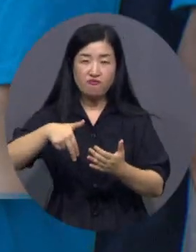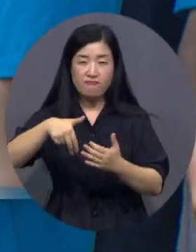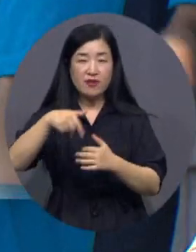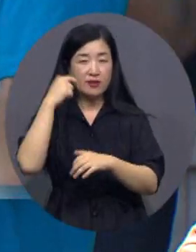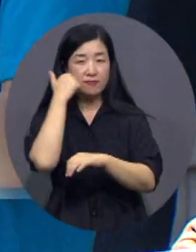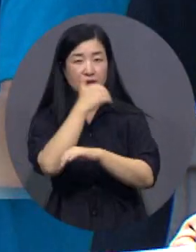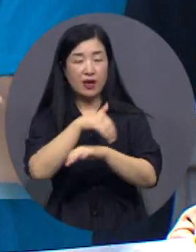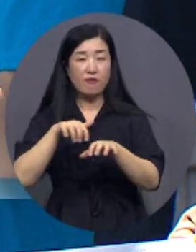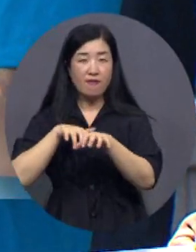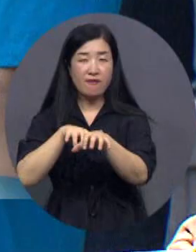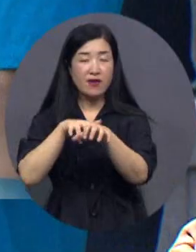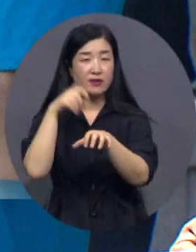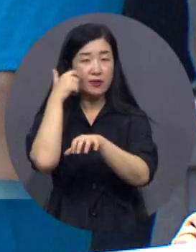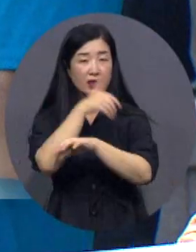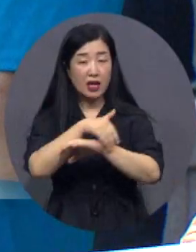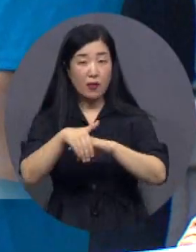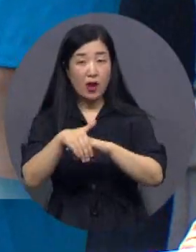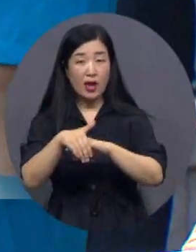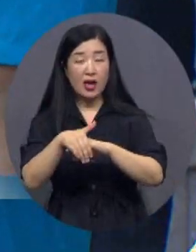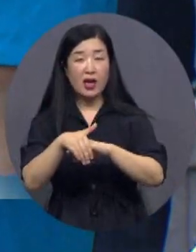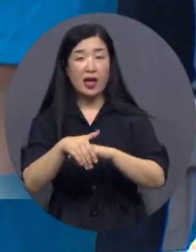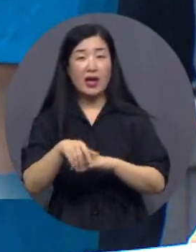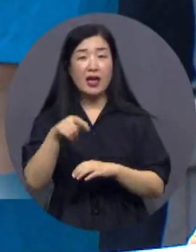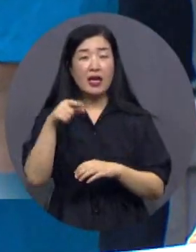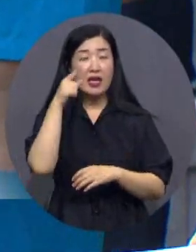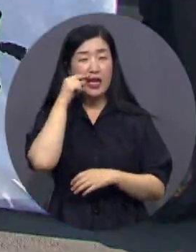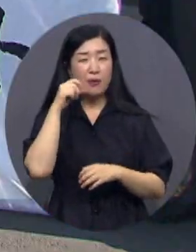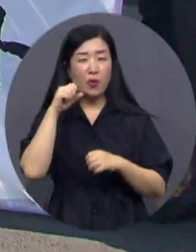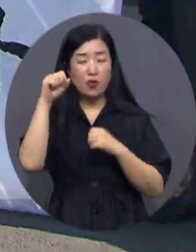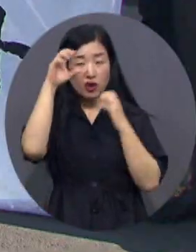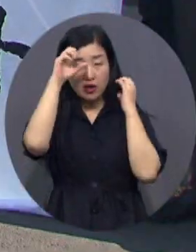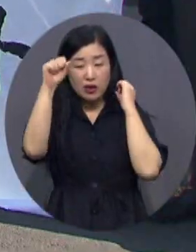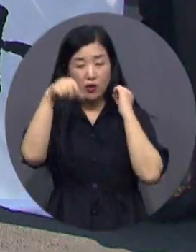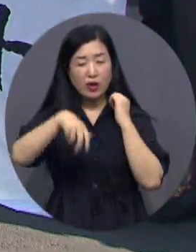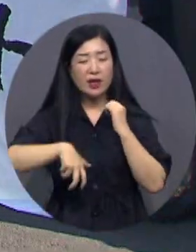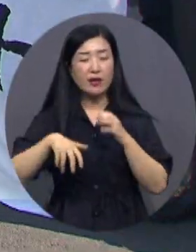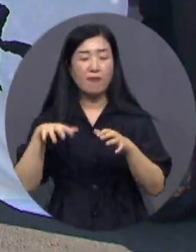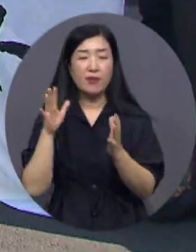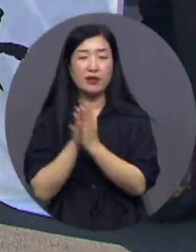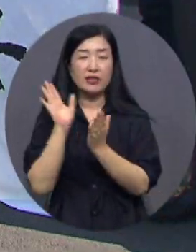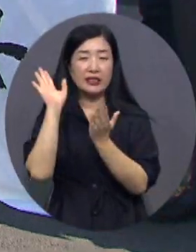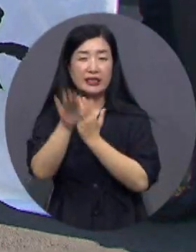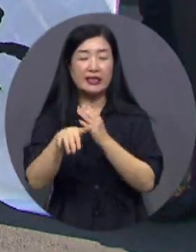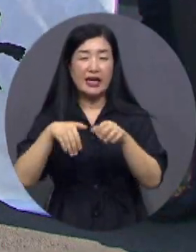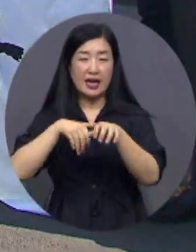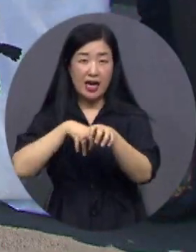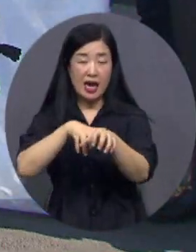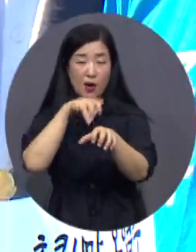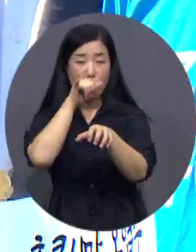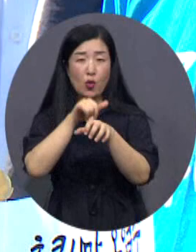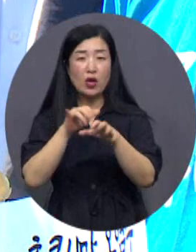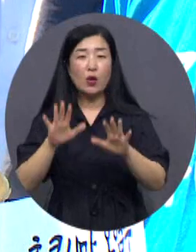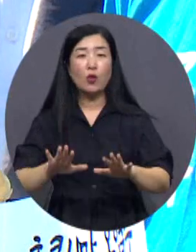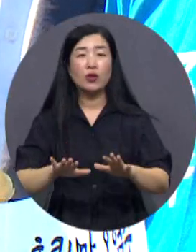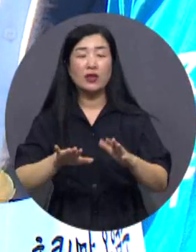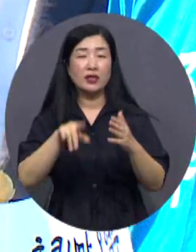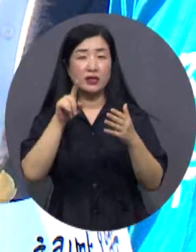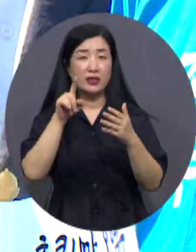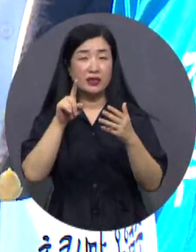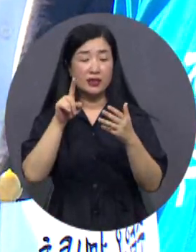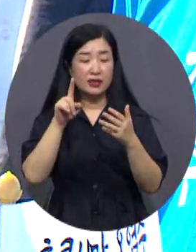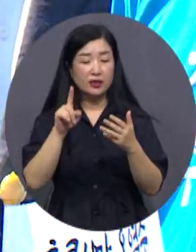민주당은 오늘 제주시 노영동 주제주 일본국 총영사관 앞에서 출정식을 갖고 오는 21일까지 제주